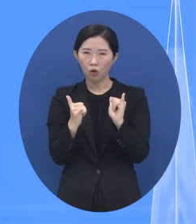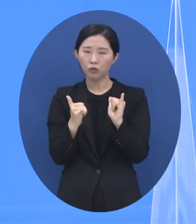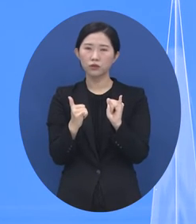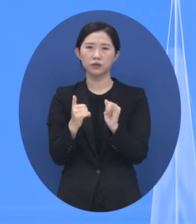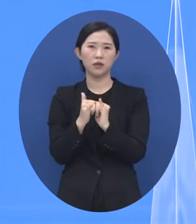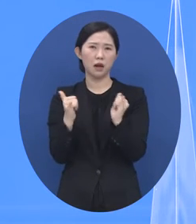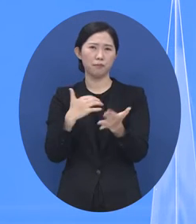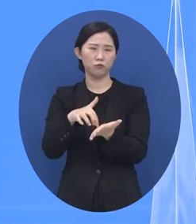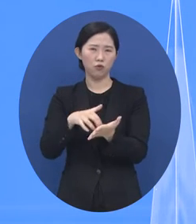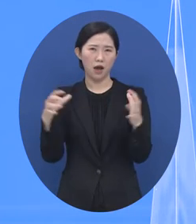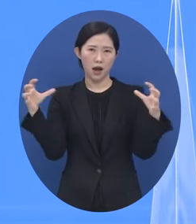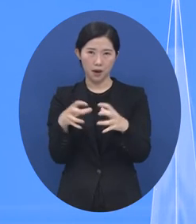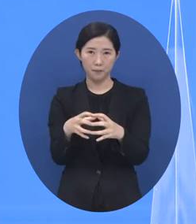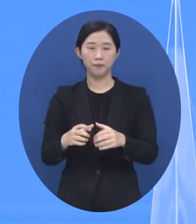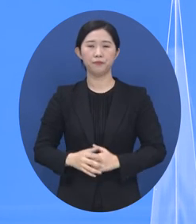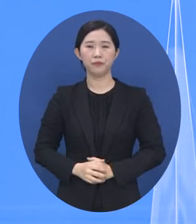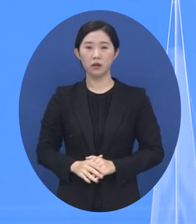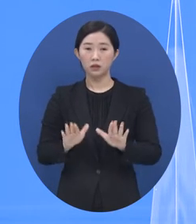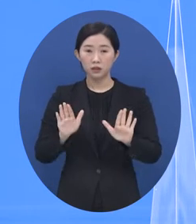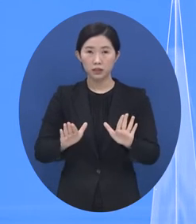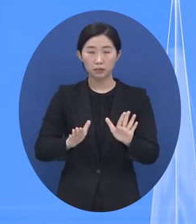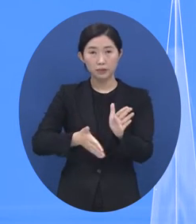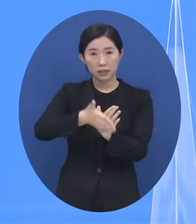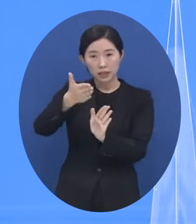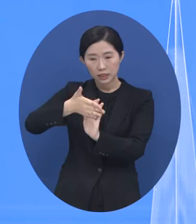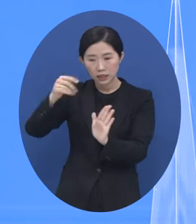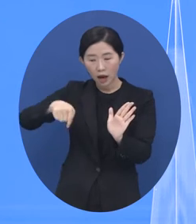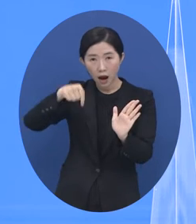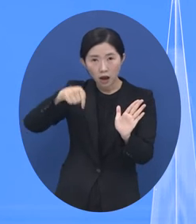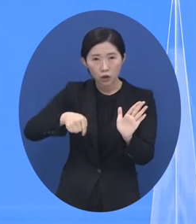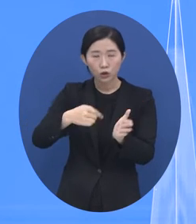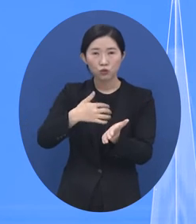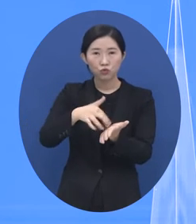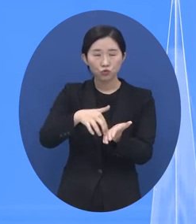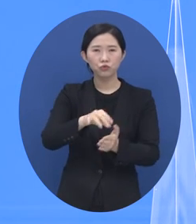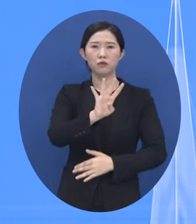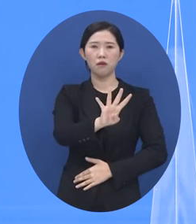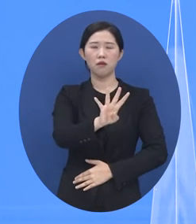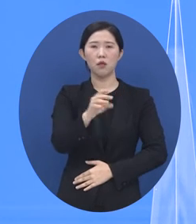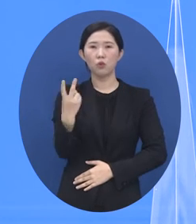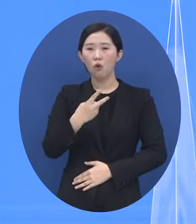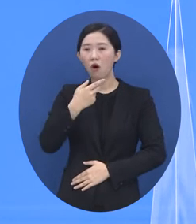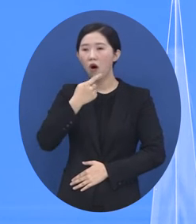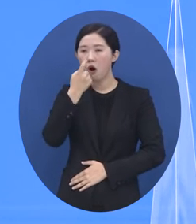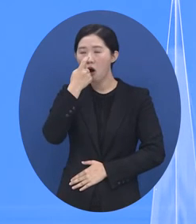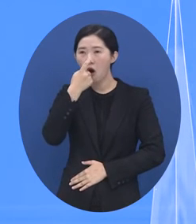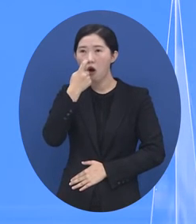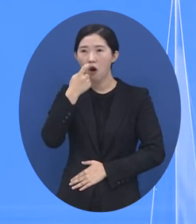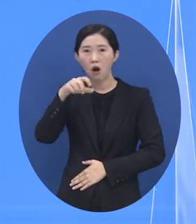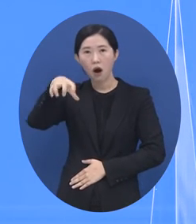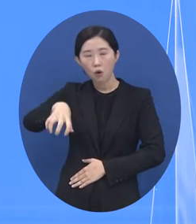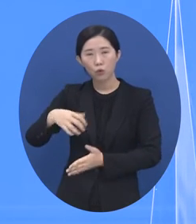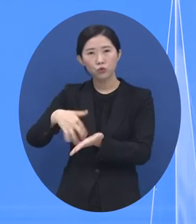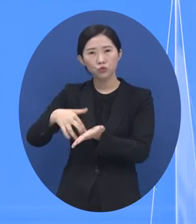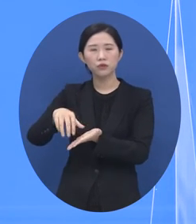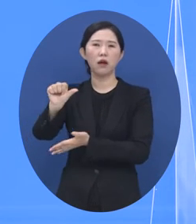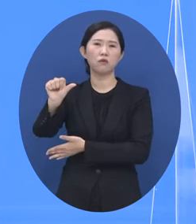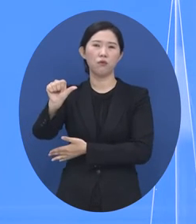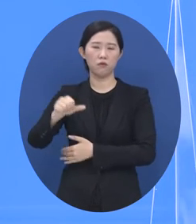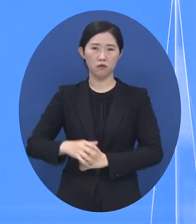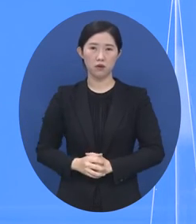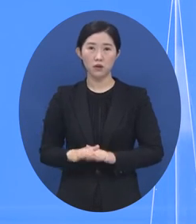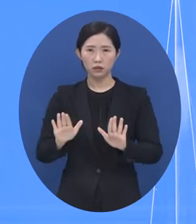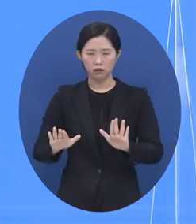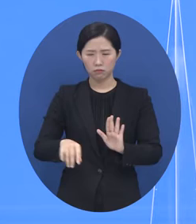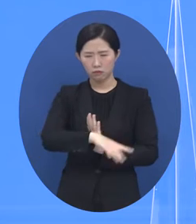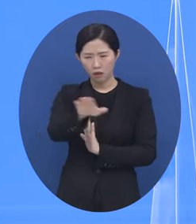현재까지 경기도 4개 시군에서 5개 어학원과 연관성이 확인된 상황입니다. 가족 등